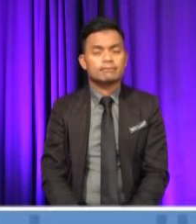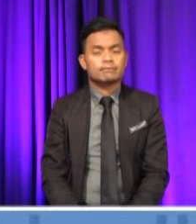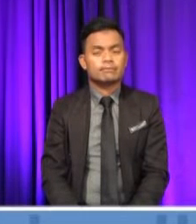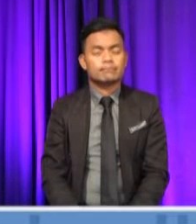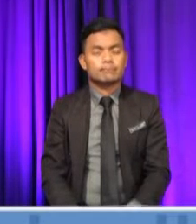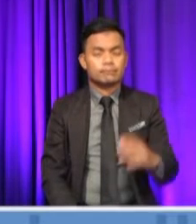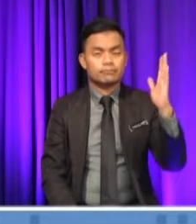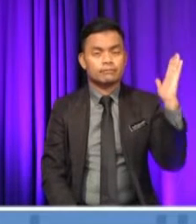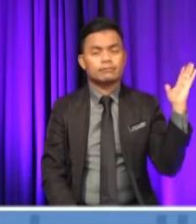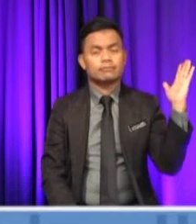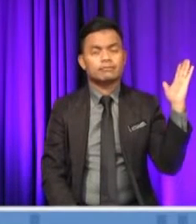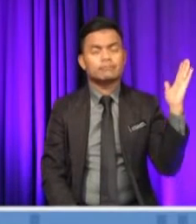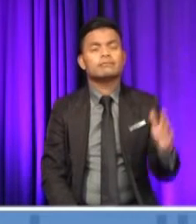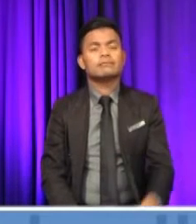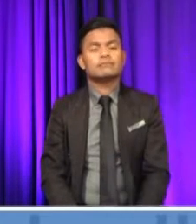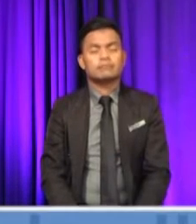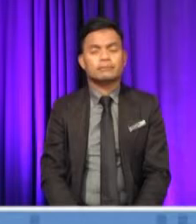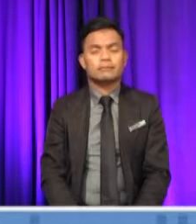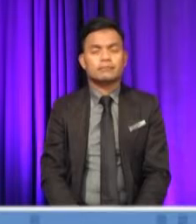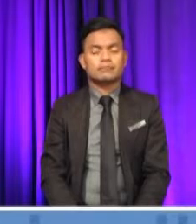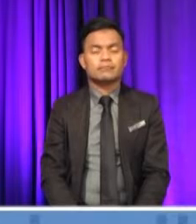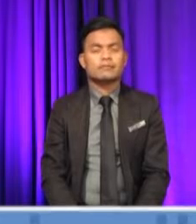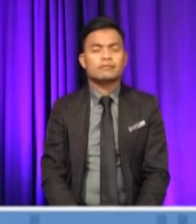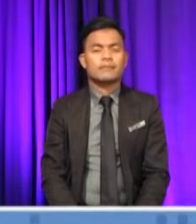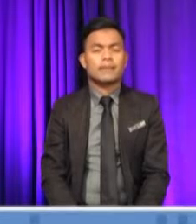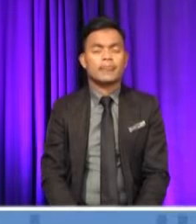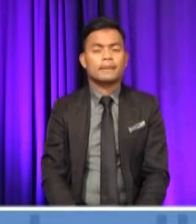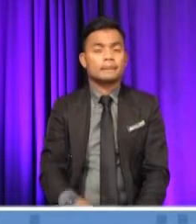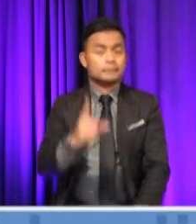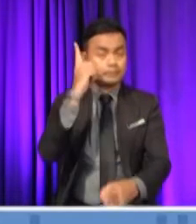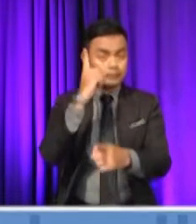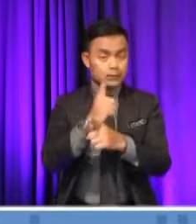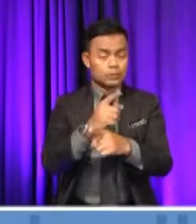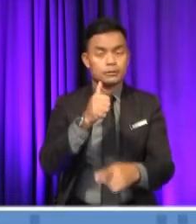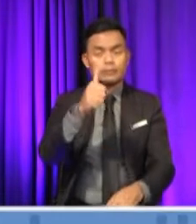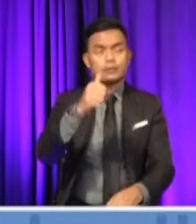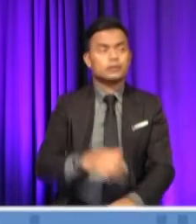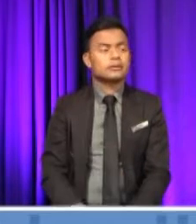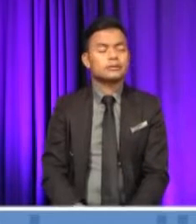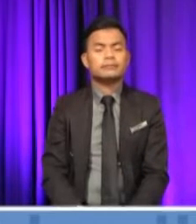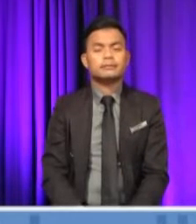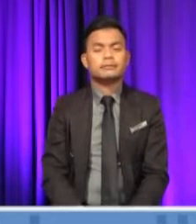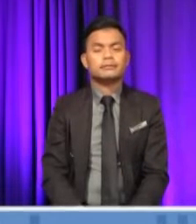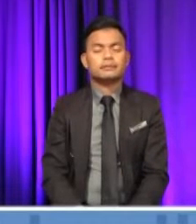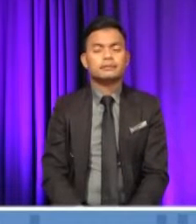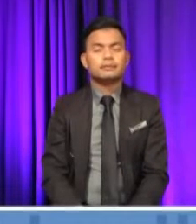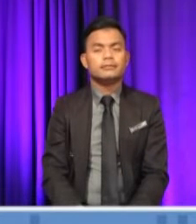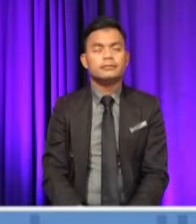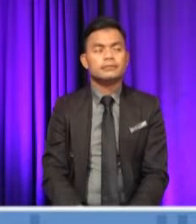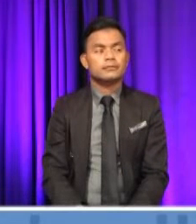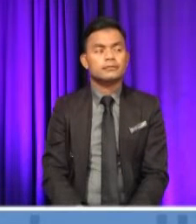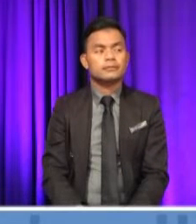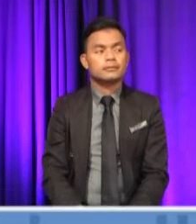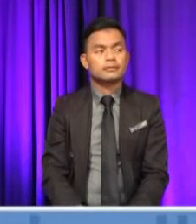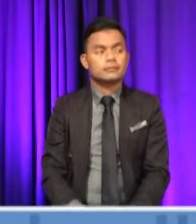kepada punca bekalan, daripada punca bekalan kepada beban. Okey, betul, bagus Syahira. Okey, kalau wayar bumi